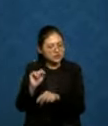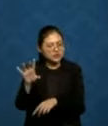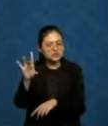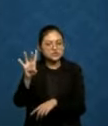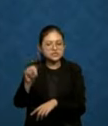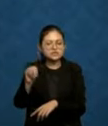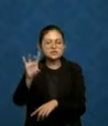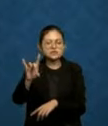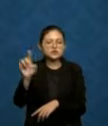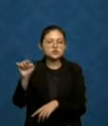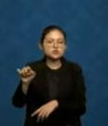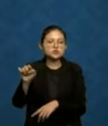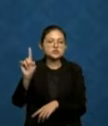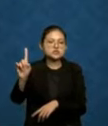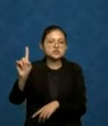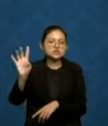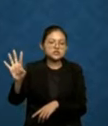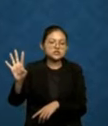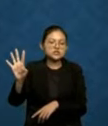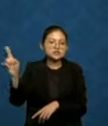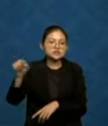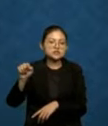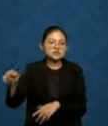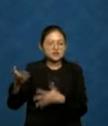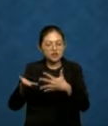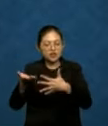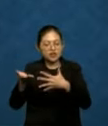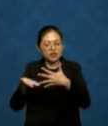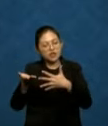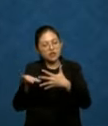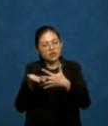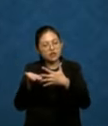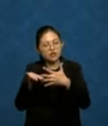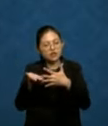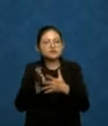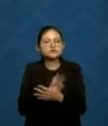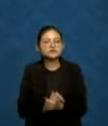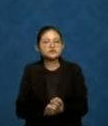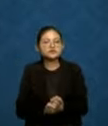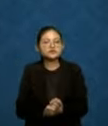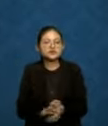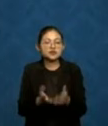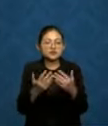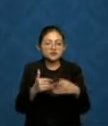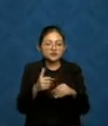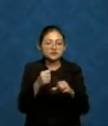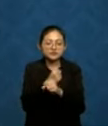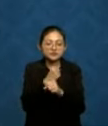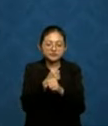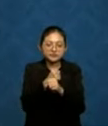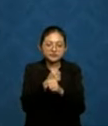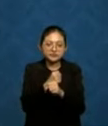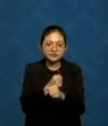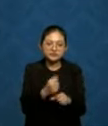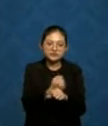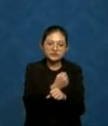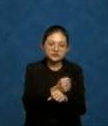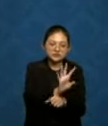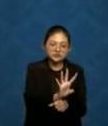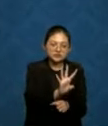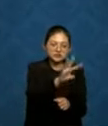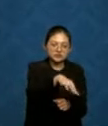48.1 4%เท่านั้นครับเกินครึ่งมานิดเดียวเท่านั้นครับในการเตรียมเข้าทำงานทั้งสิ้นครับฝึกทั้งหมด